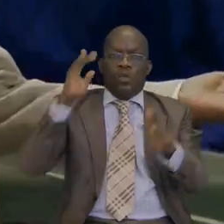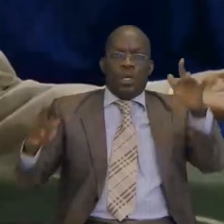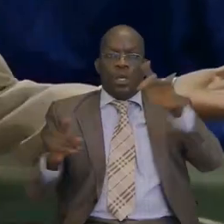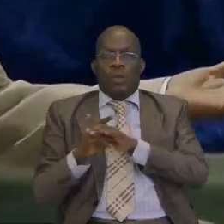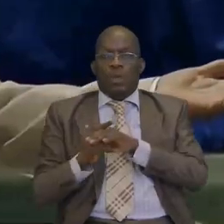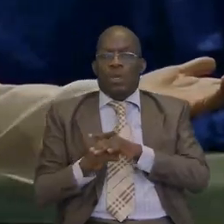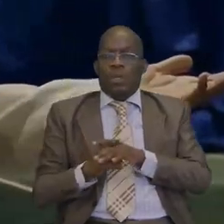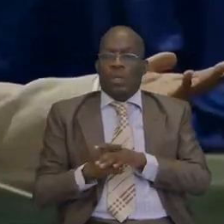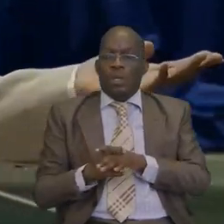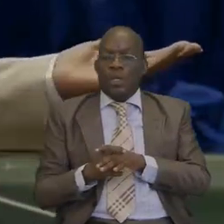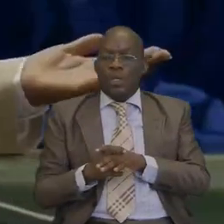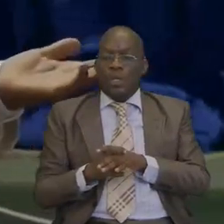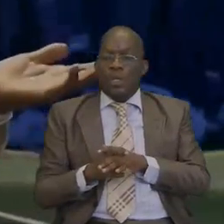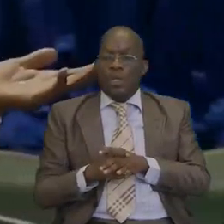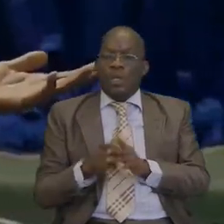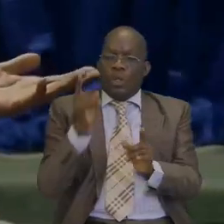On parlait.